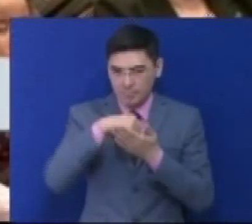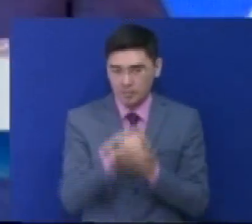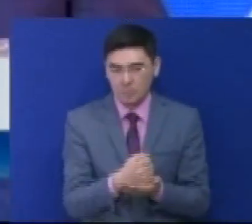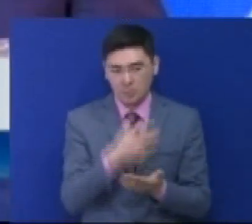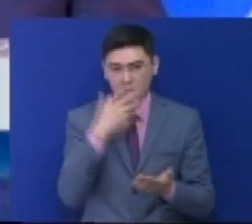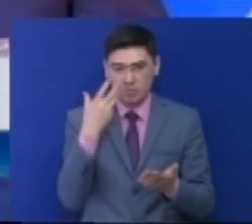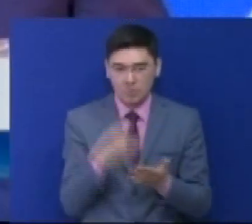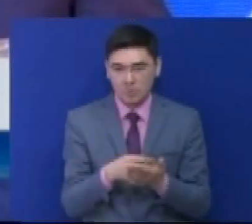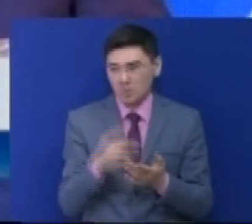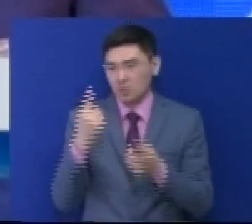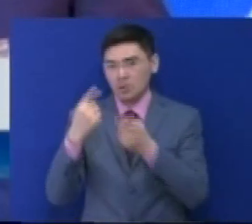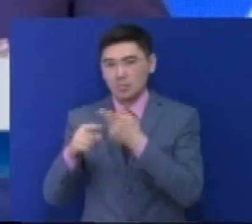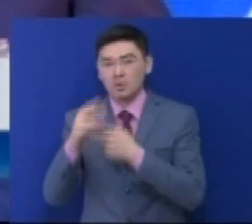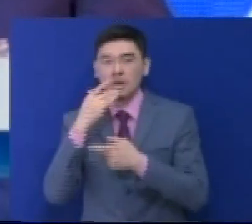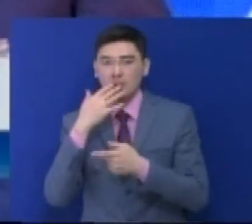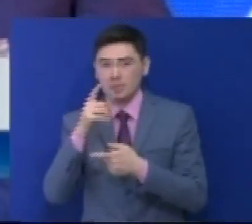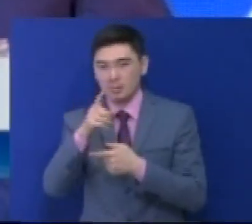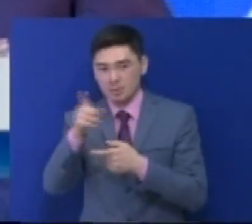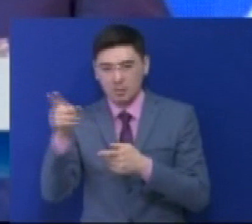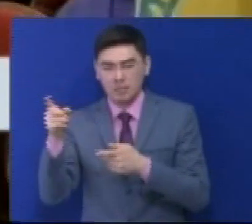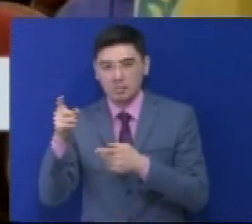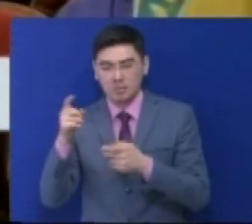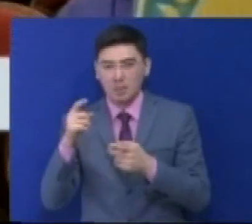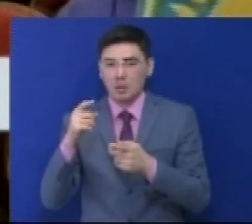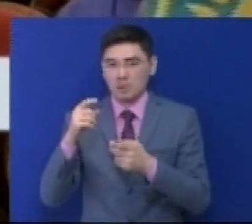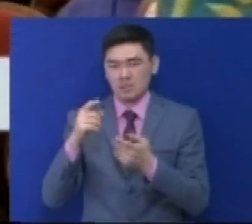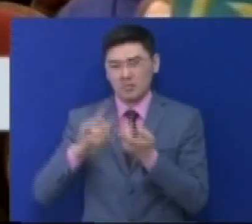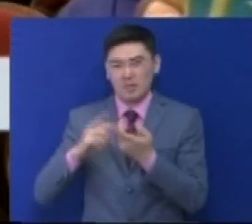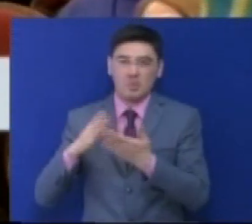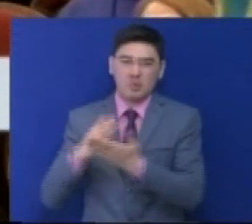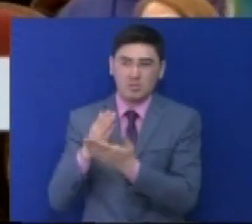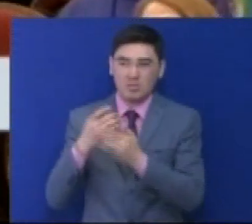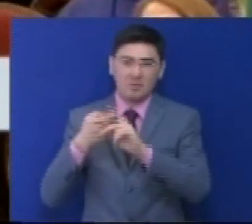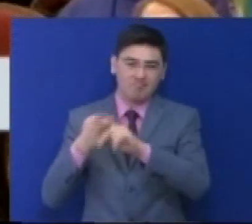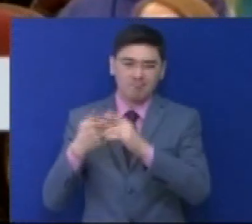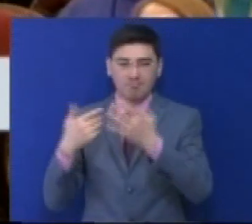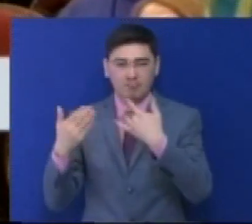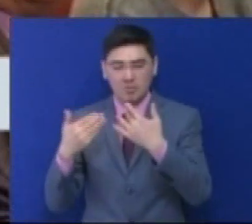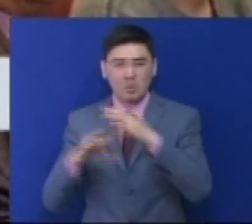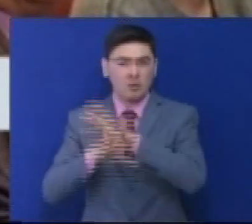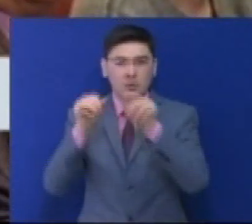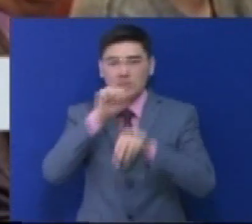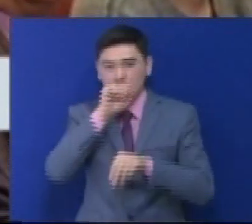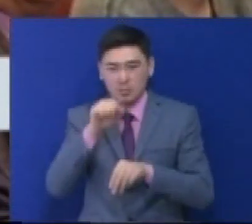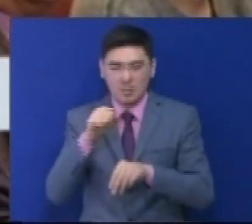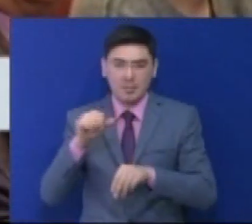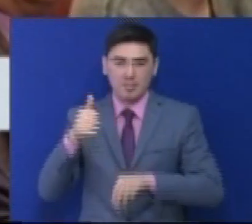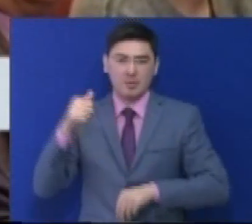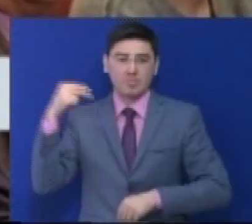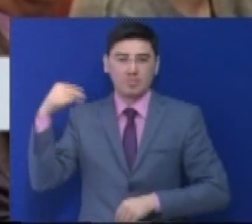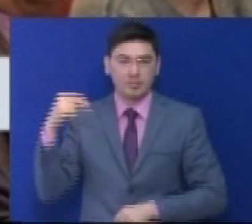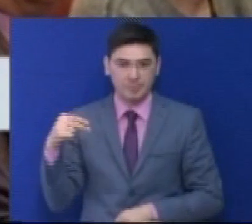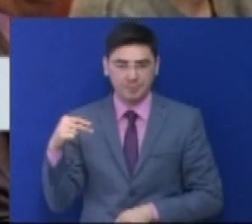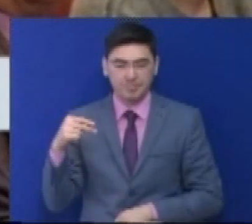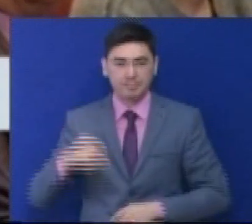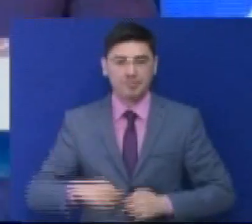ставшая привлекательной для других государств и установившая дипломатические отношения – результат неоценимого труда первого президента. Перед